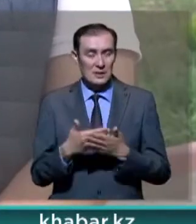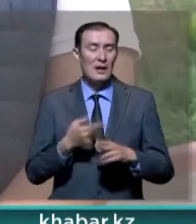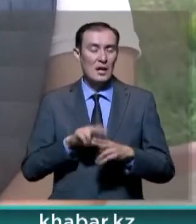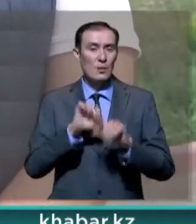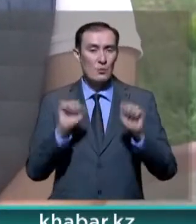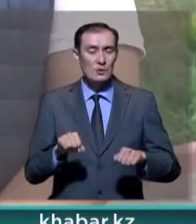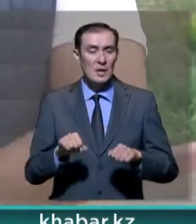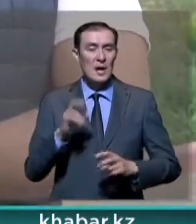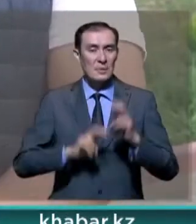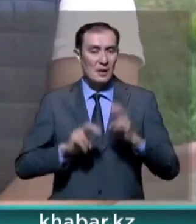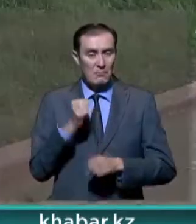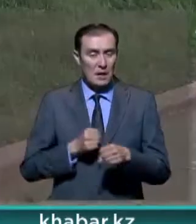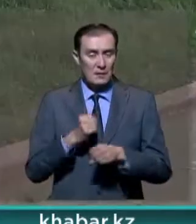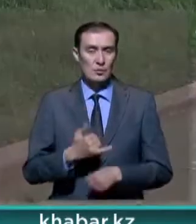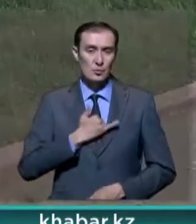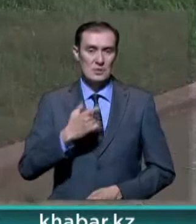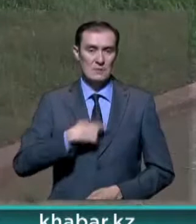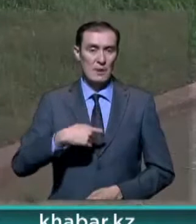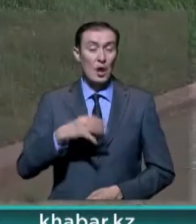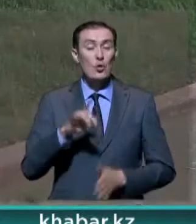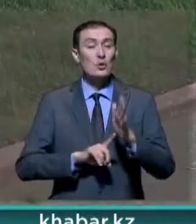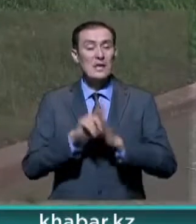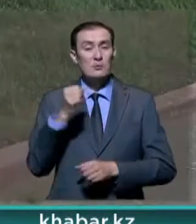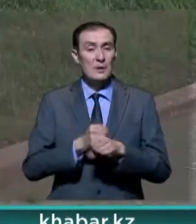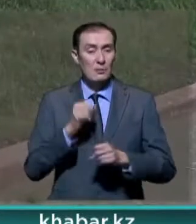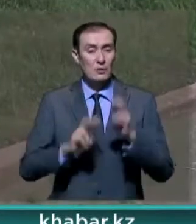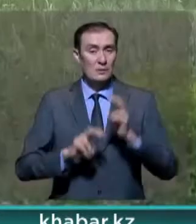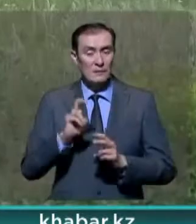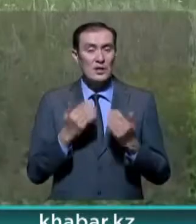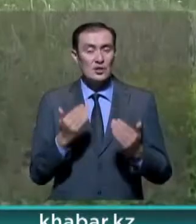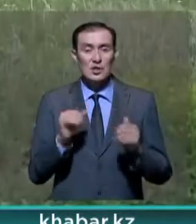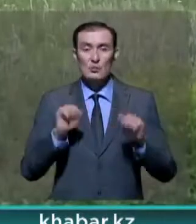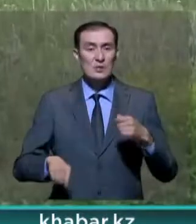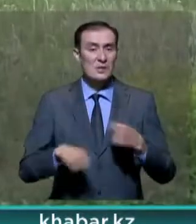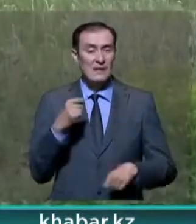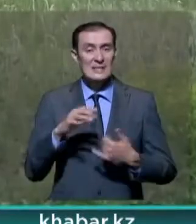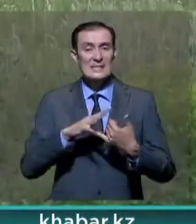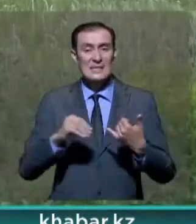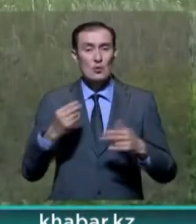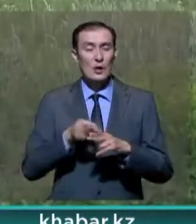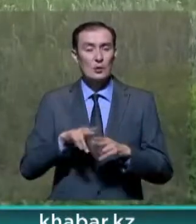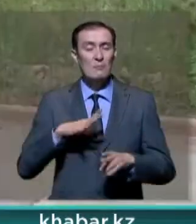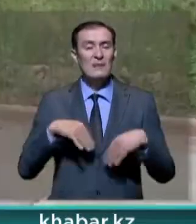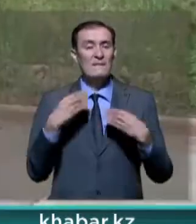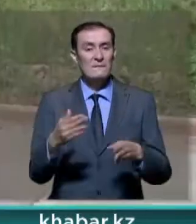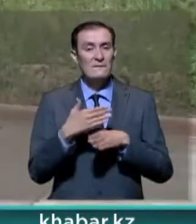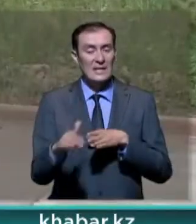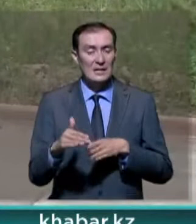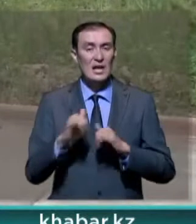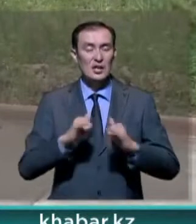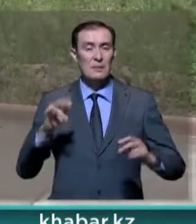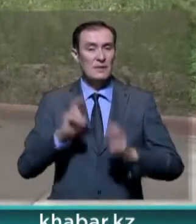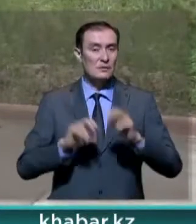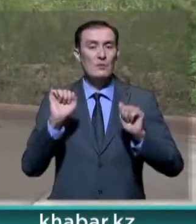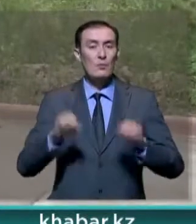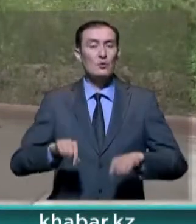будет перерабатываться именно здесь. Но запуск переработки субпродуктов на грани срыва. Землю, которую выделили под расширение производства,